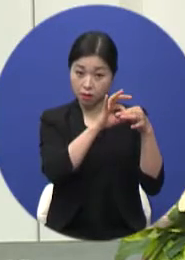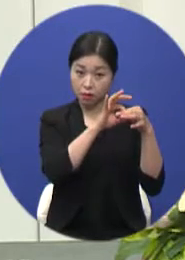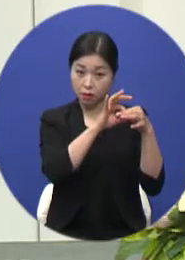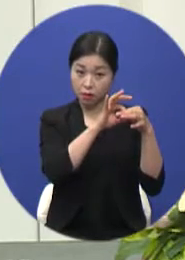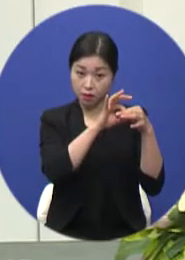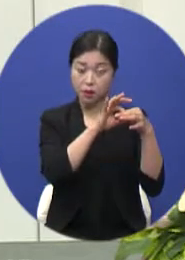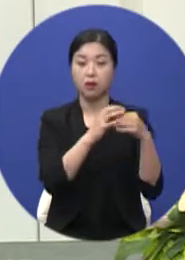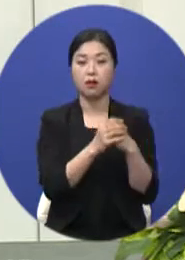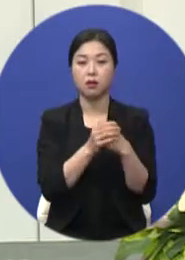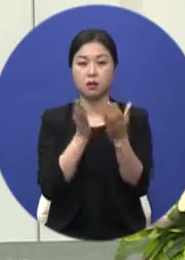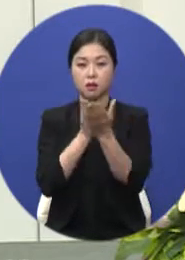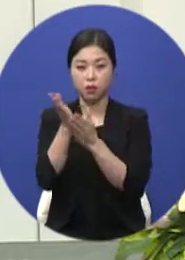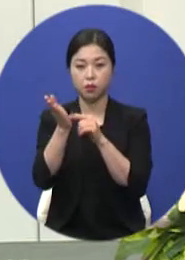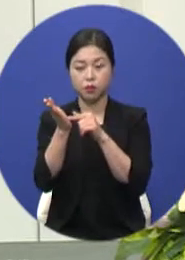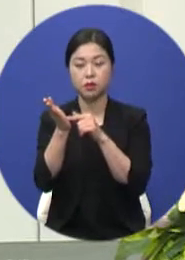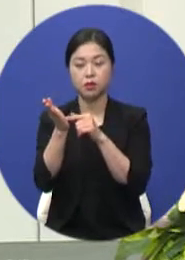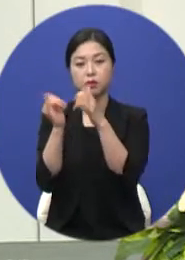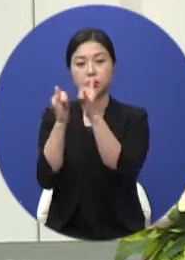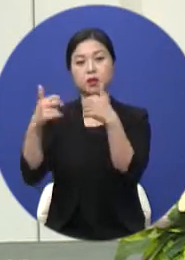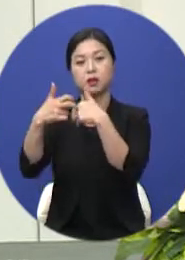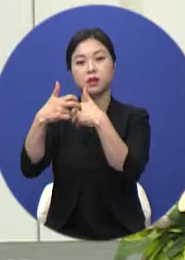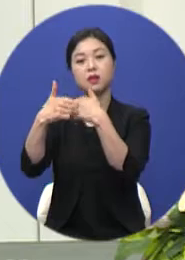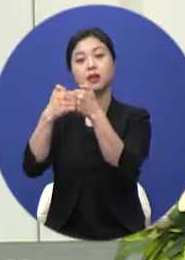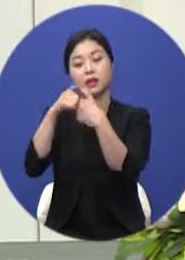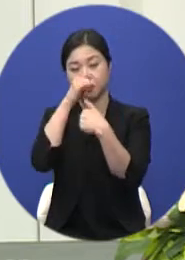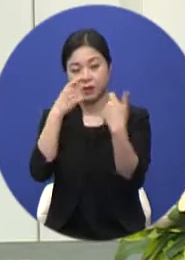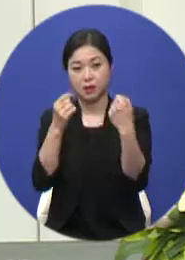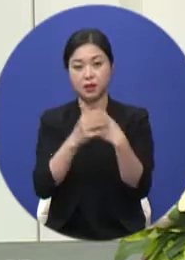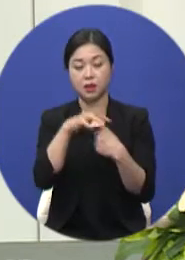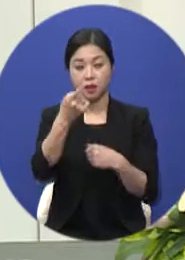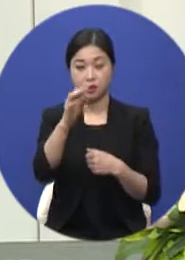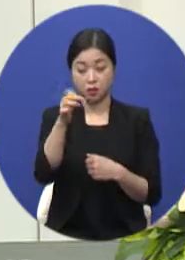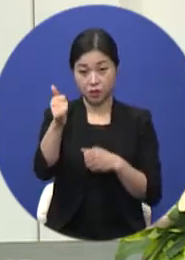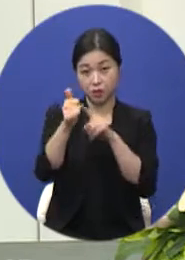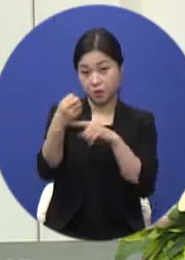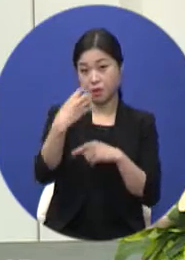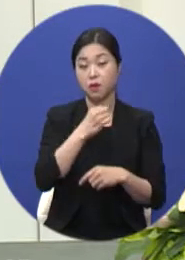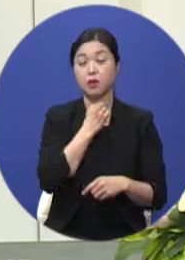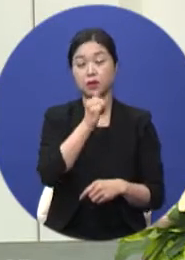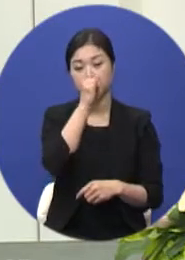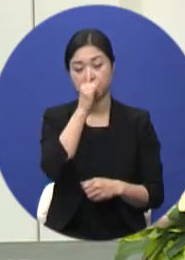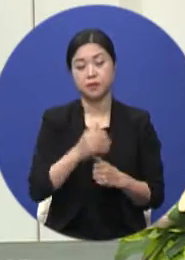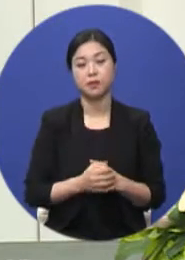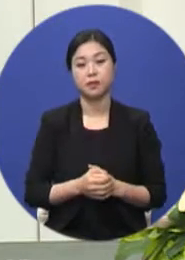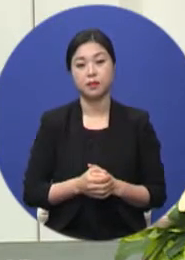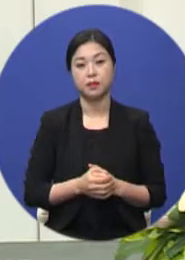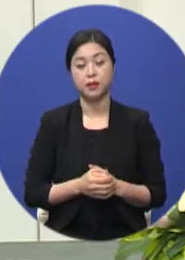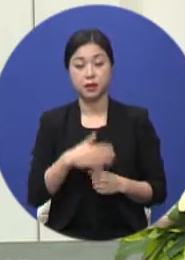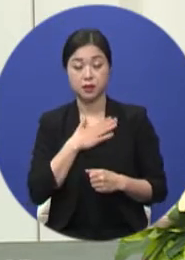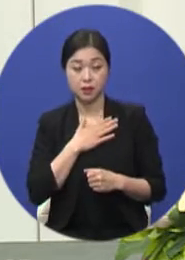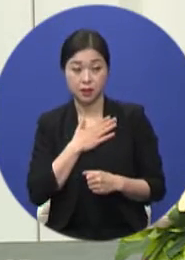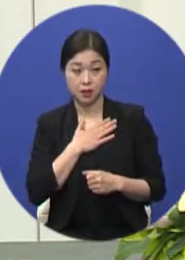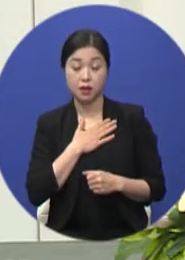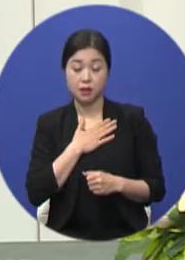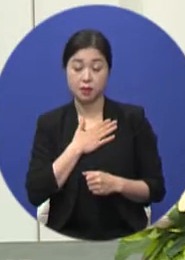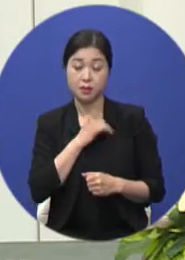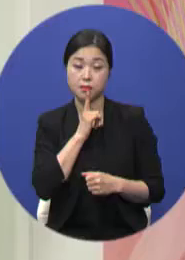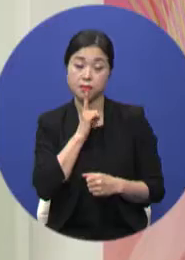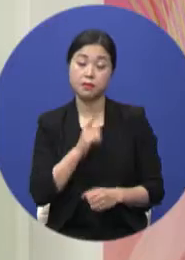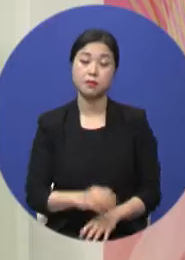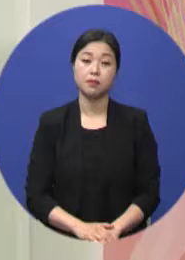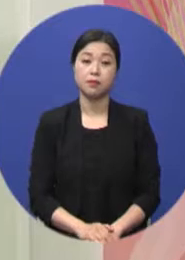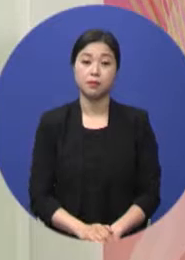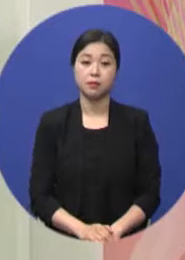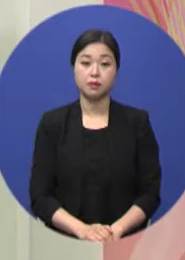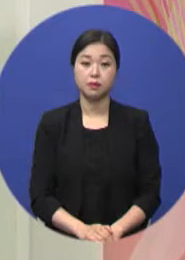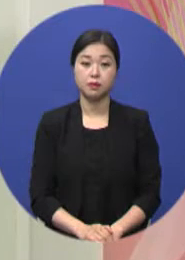또 전문가분들이 상담을 해드릴 텐데 우리 또 성 원장님이 하신 말씀이 있답니다. 네. 제가 코멘트 한번 더 드리면요.